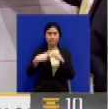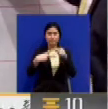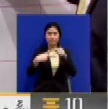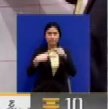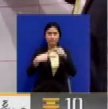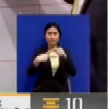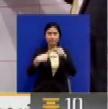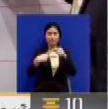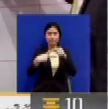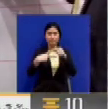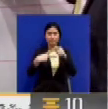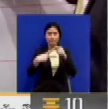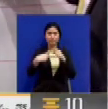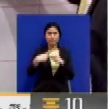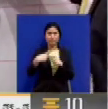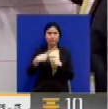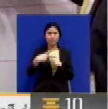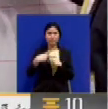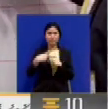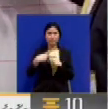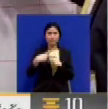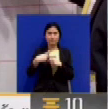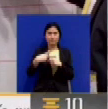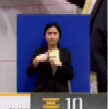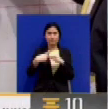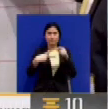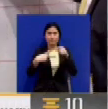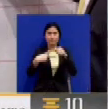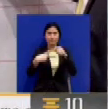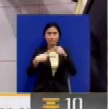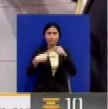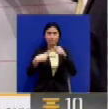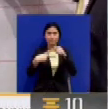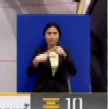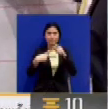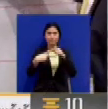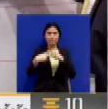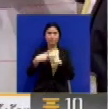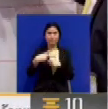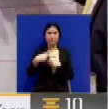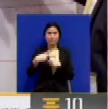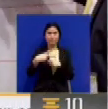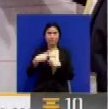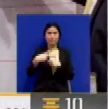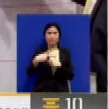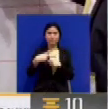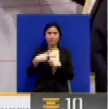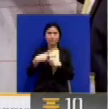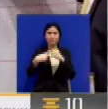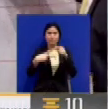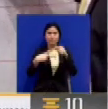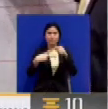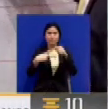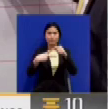แฝงเล่นตกหล่นอยู่นะหลายตัวนะนั้นนะ เผลอๆเนี่ย ไม่ธรรมดานะ เผลอๆเนี่ยจะปวดหัวกว่า ต้องเร่งทำคะแนนให้ห้าวจัดอ่ะให้เร่งทำคะแนนด้ว